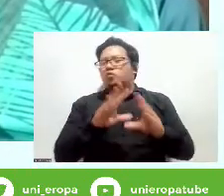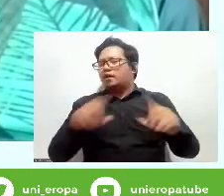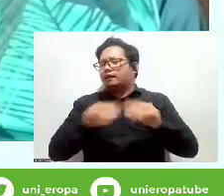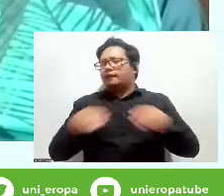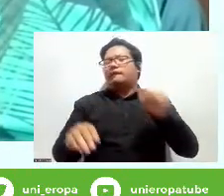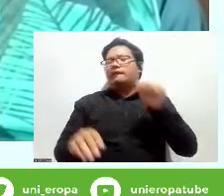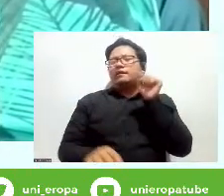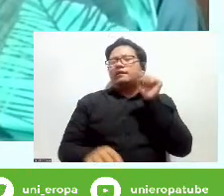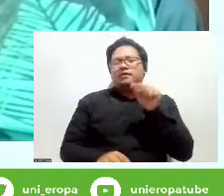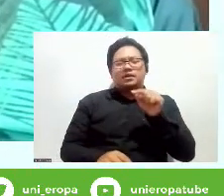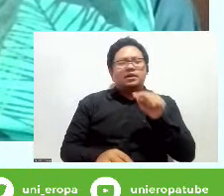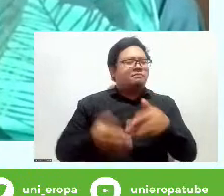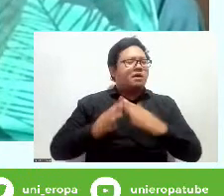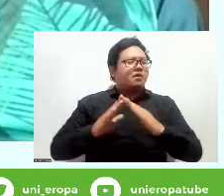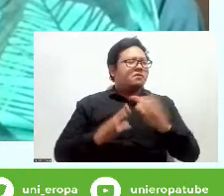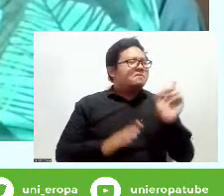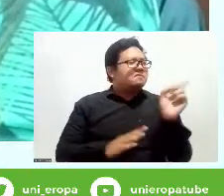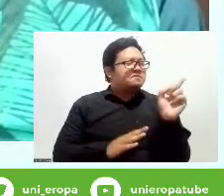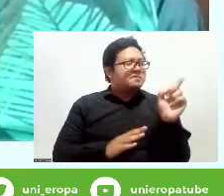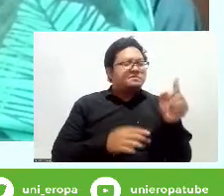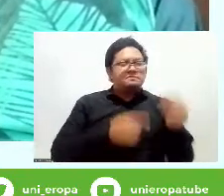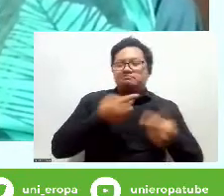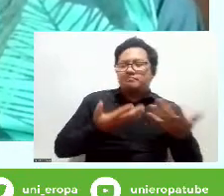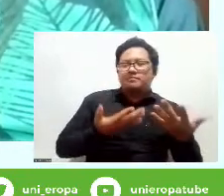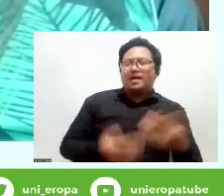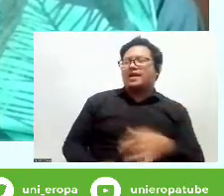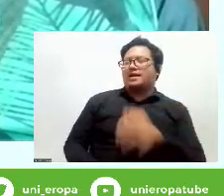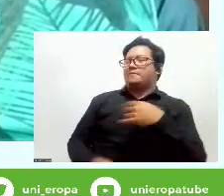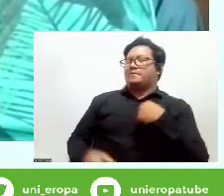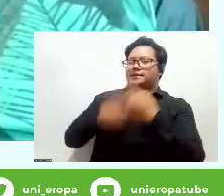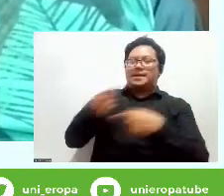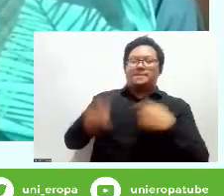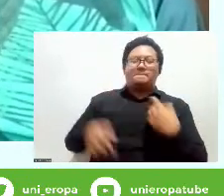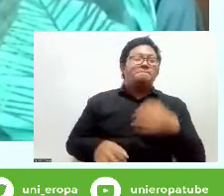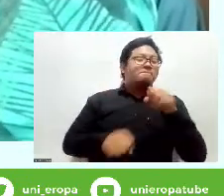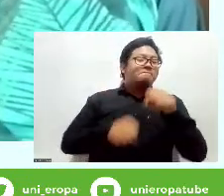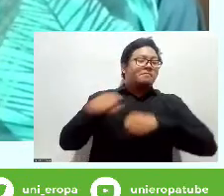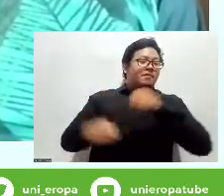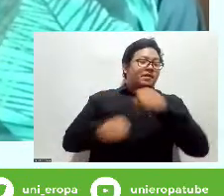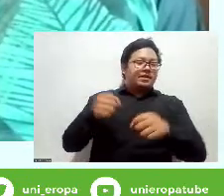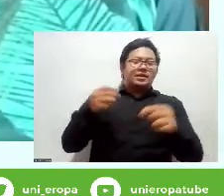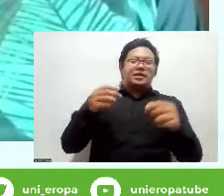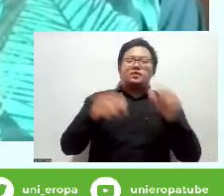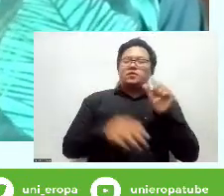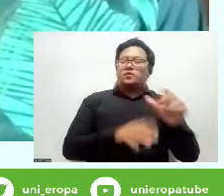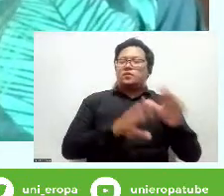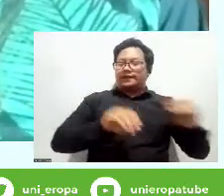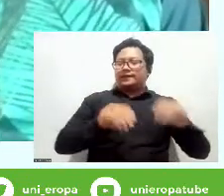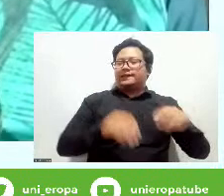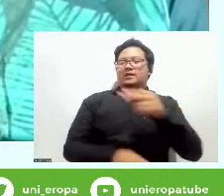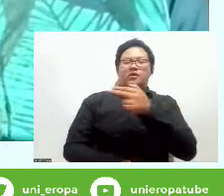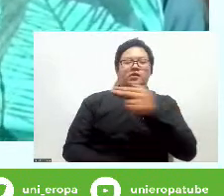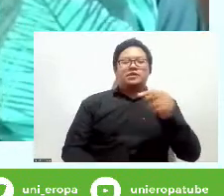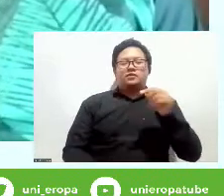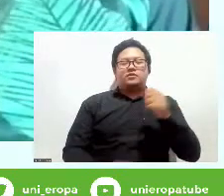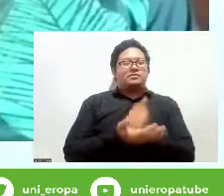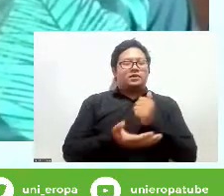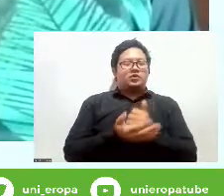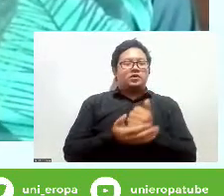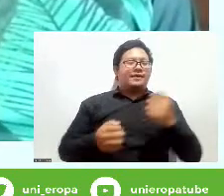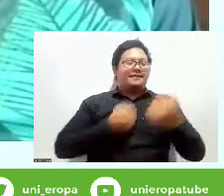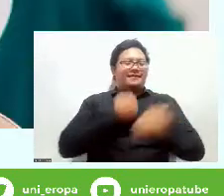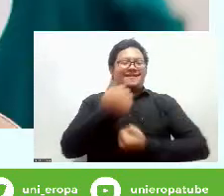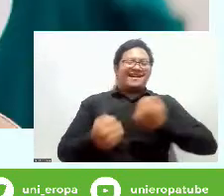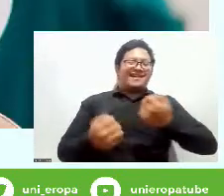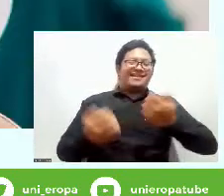sedikit tentang Apa itu bacok-bacok Indonesia adalah sebuah social Movement yang kita gaungkan untuk mengajak